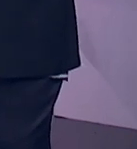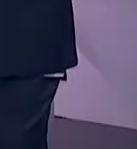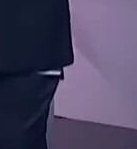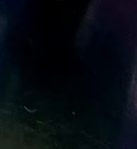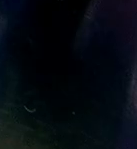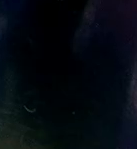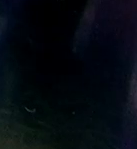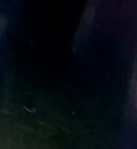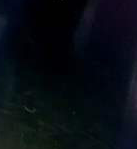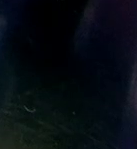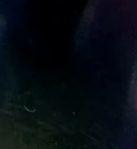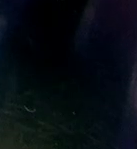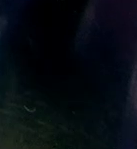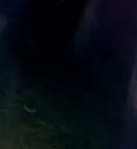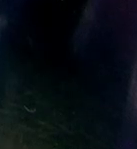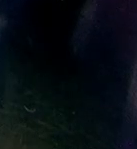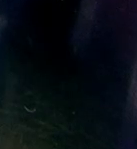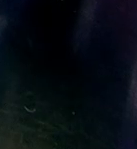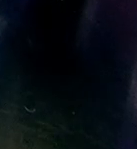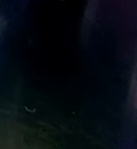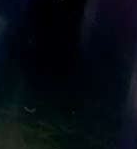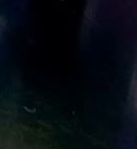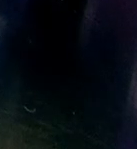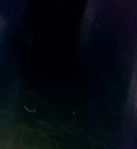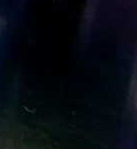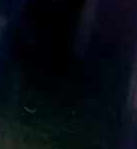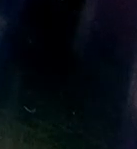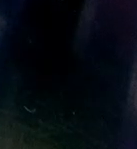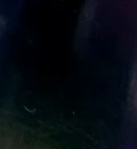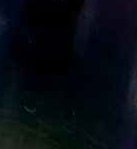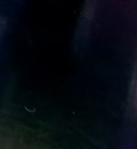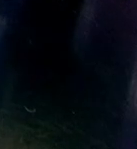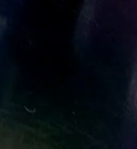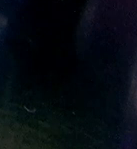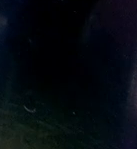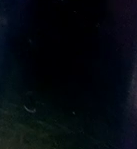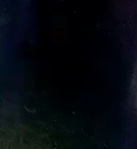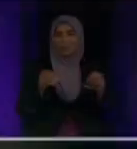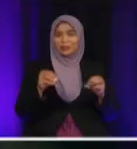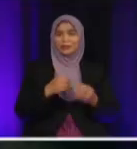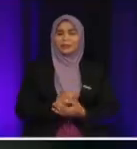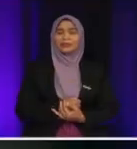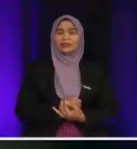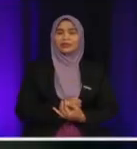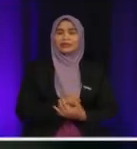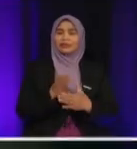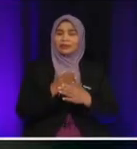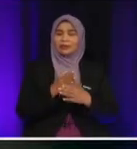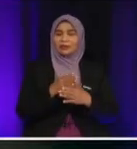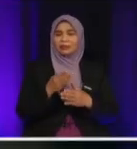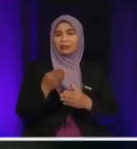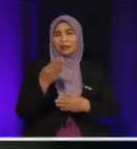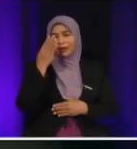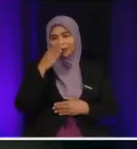dia. Okey, kita banyak kumbang hari ini. Kita hadiahkan kepada murid-murid yang ada pada hari ini. Sementara saya nak bagi markah kepada mereka ni,